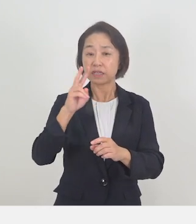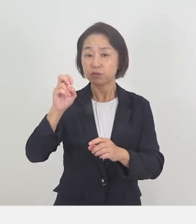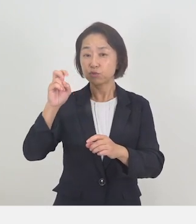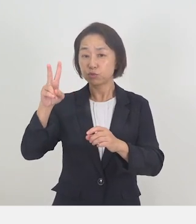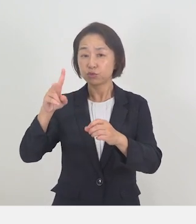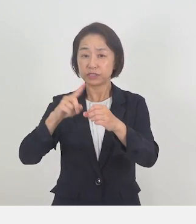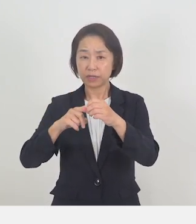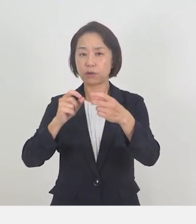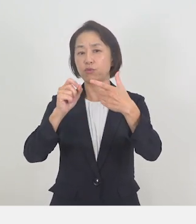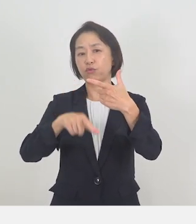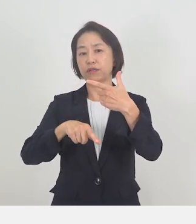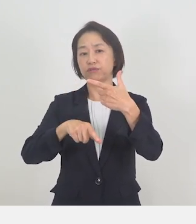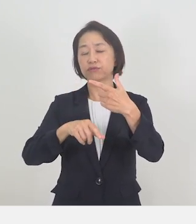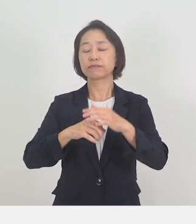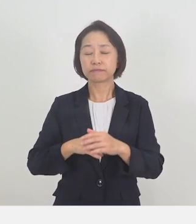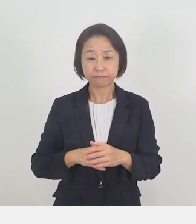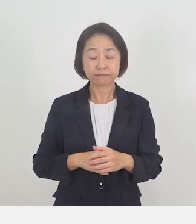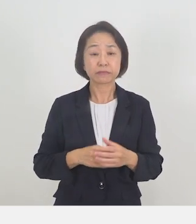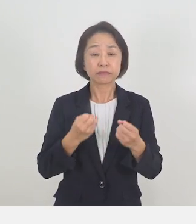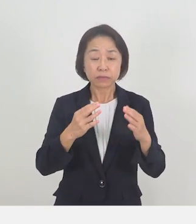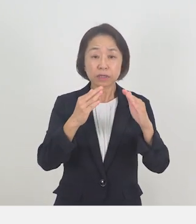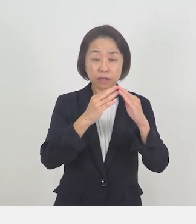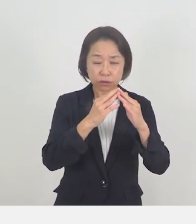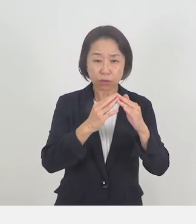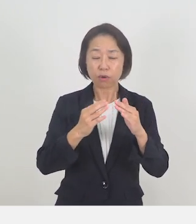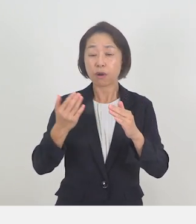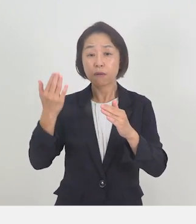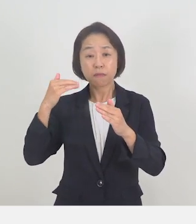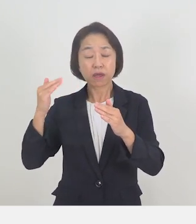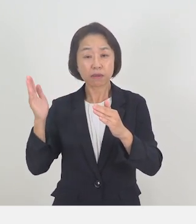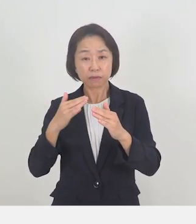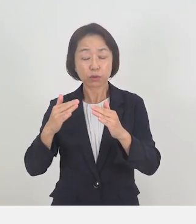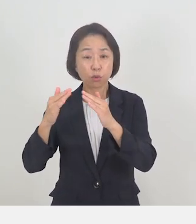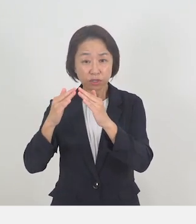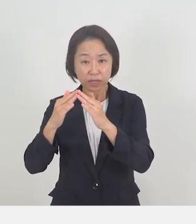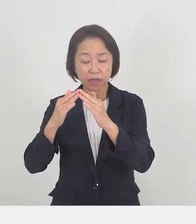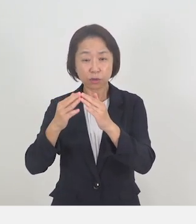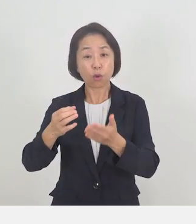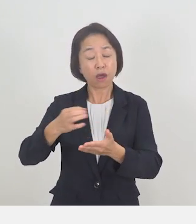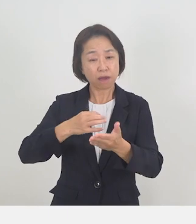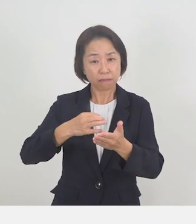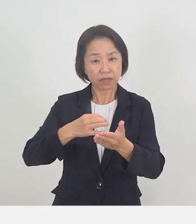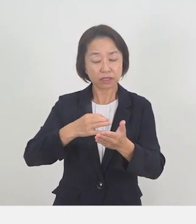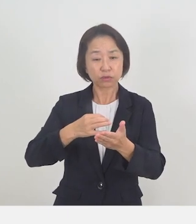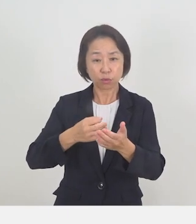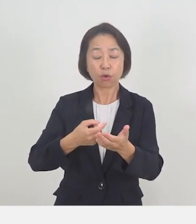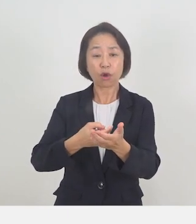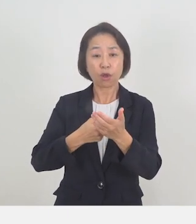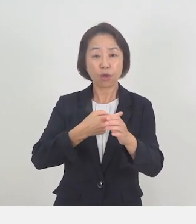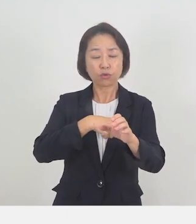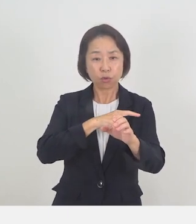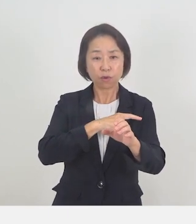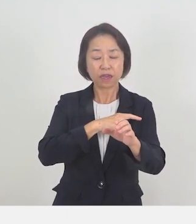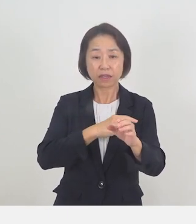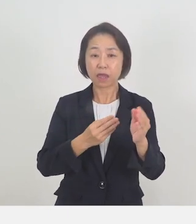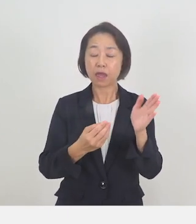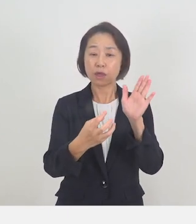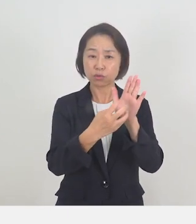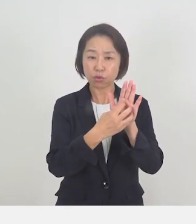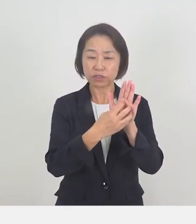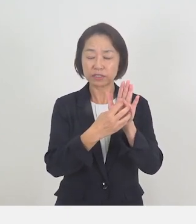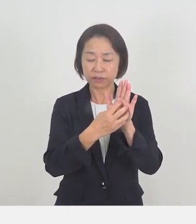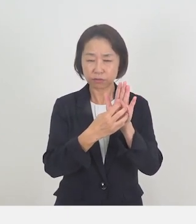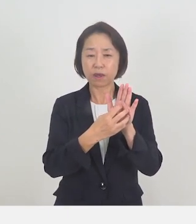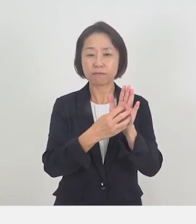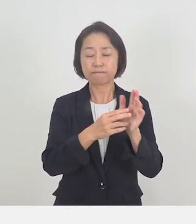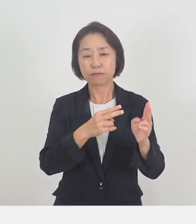月です既に新築既存建築物の販売賃貸時における性能表示は思考されており皆様